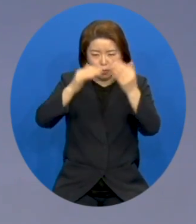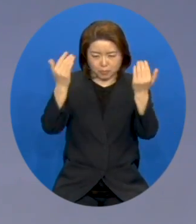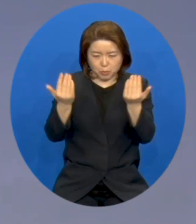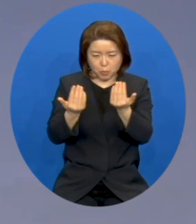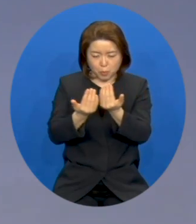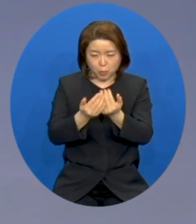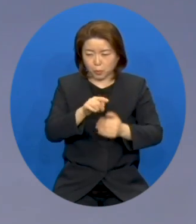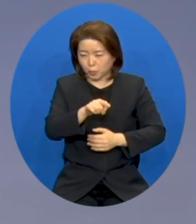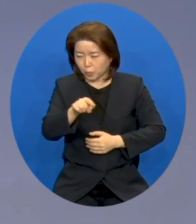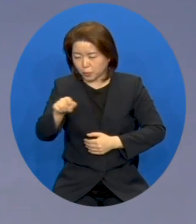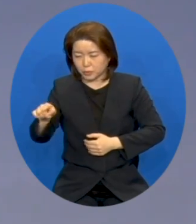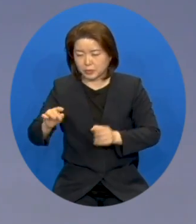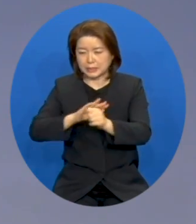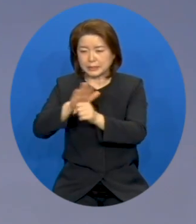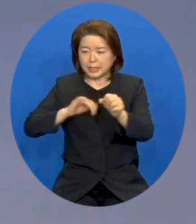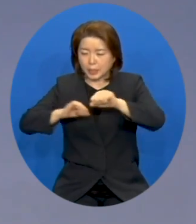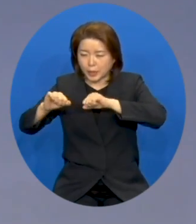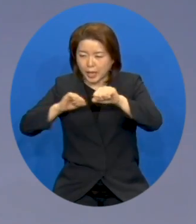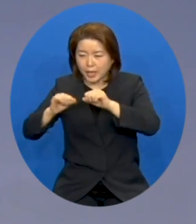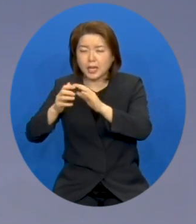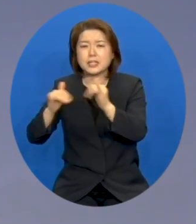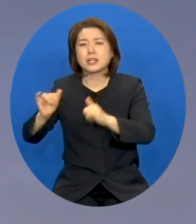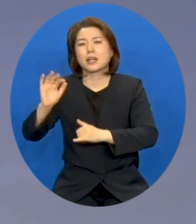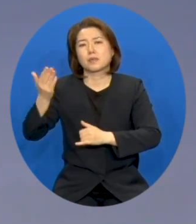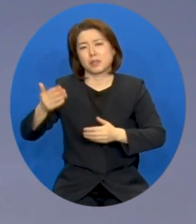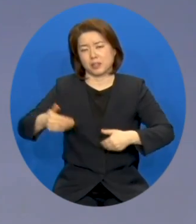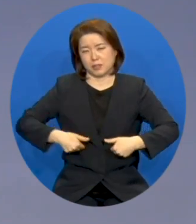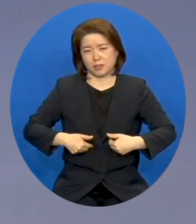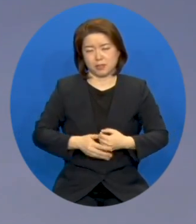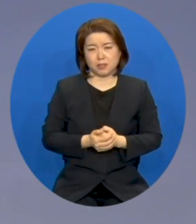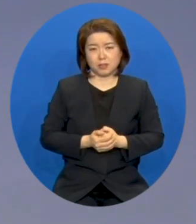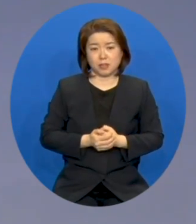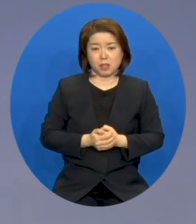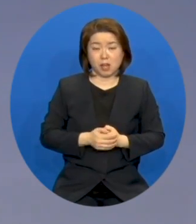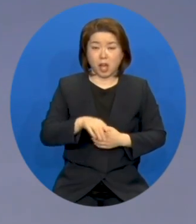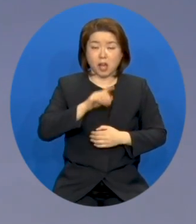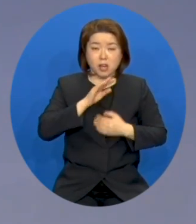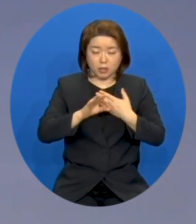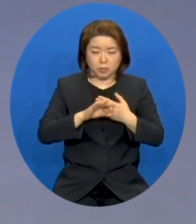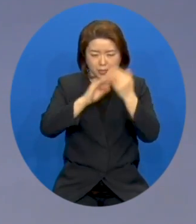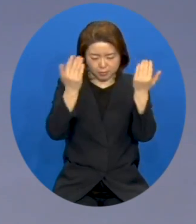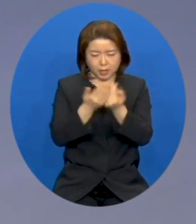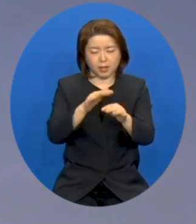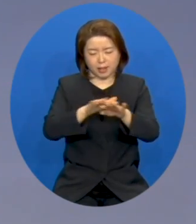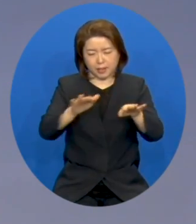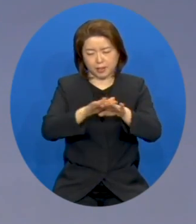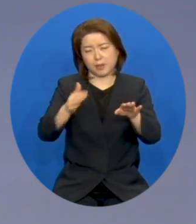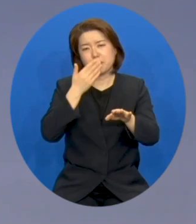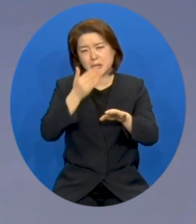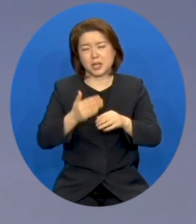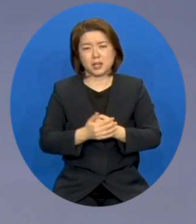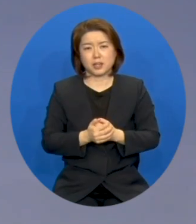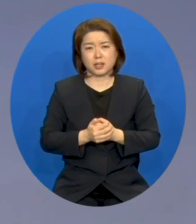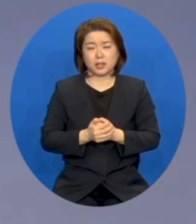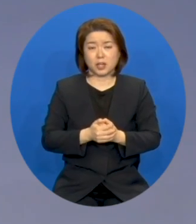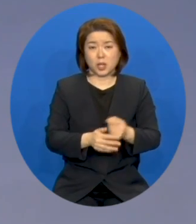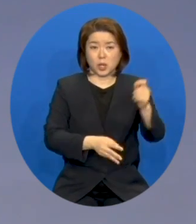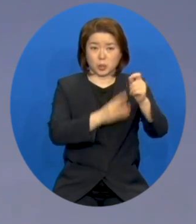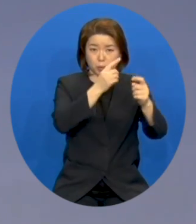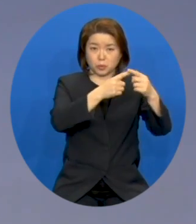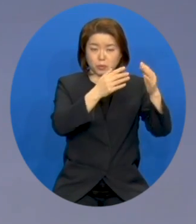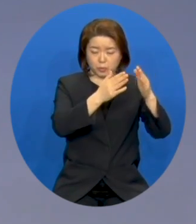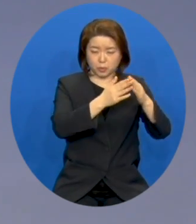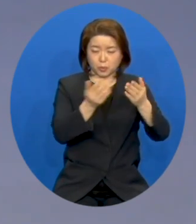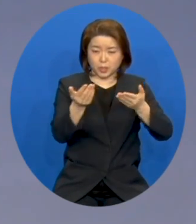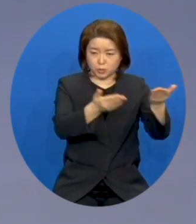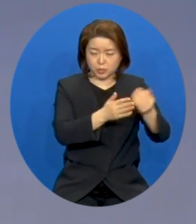사랑으로 행하는 자가 되어야 합니다. 그러면 해결 안 될 문제가 없습니다. 고린도 교회에 주신 이 믿음을